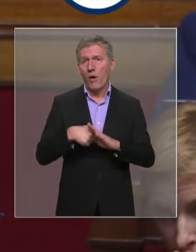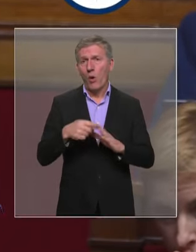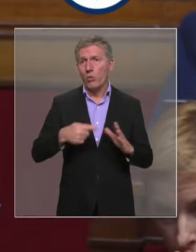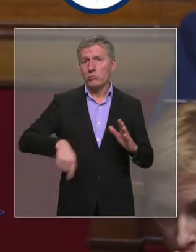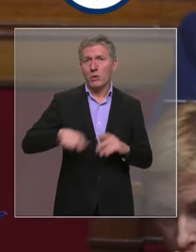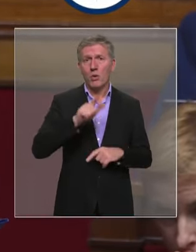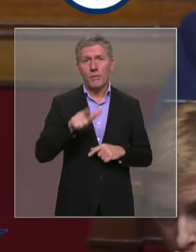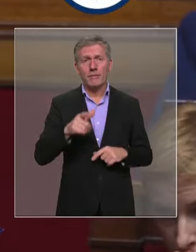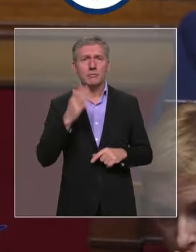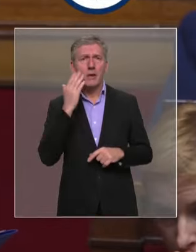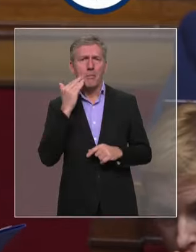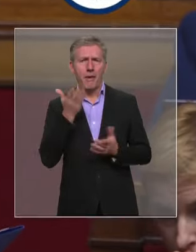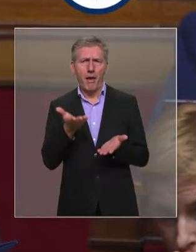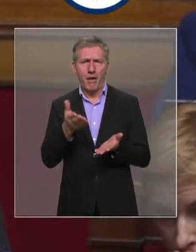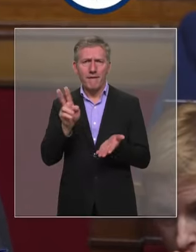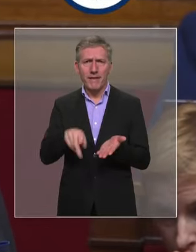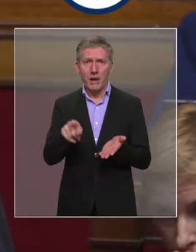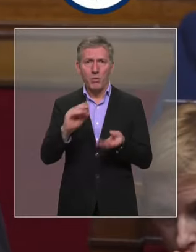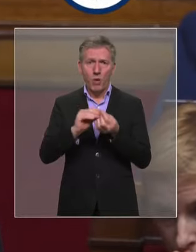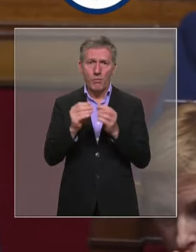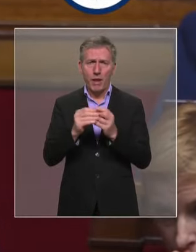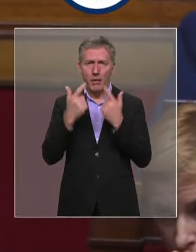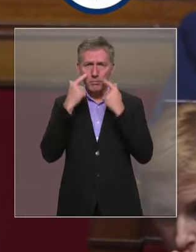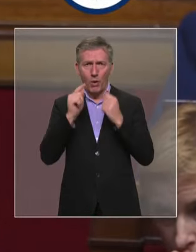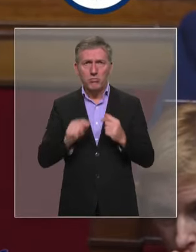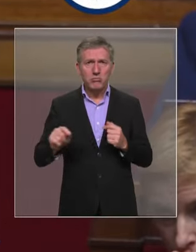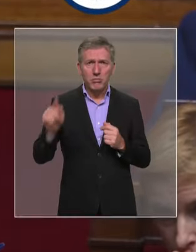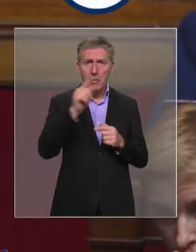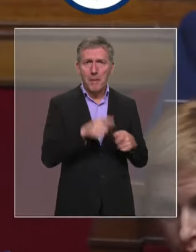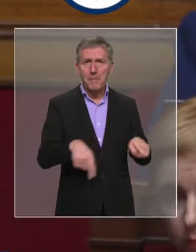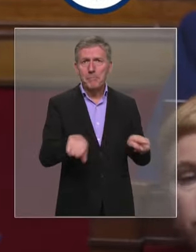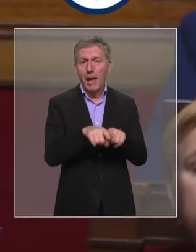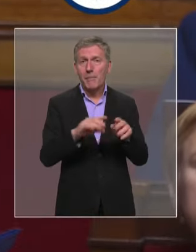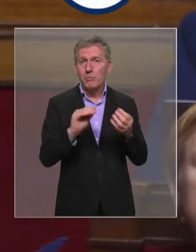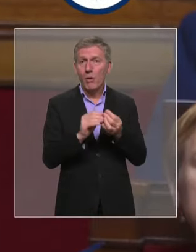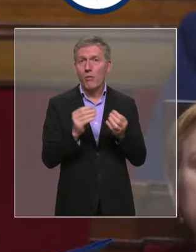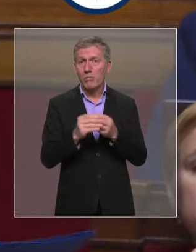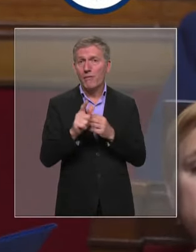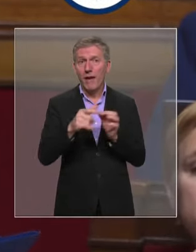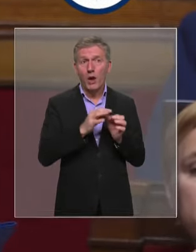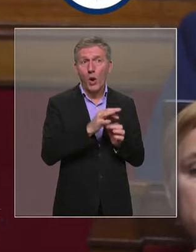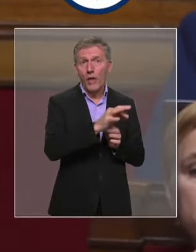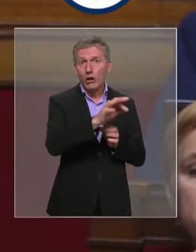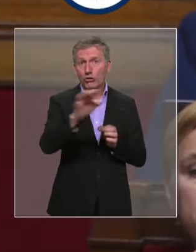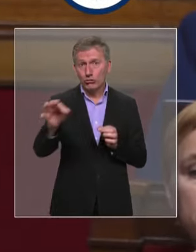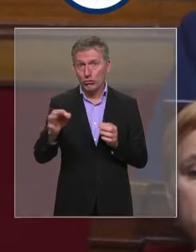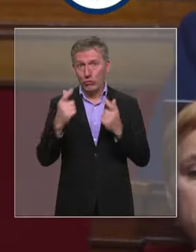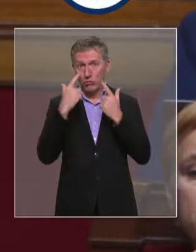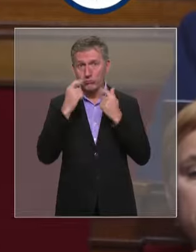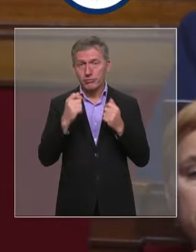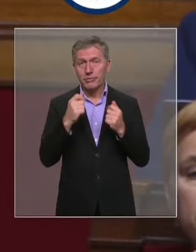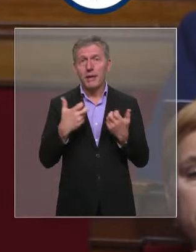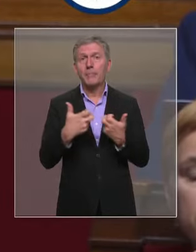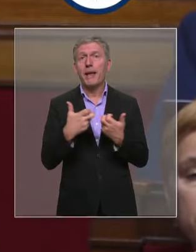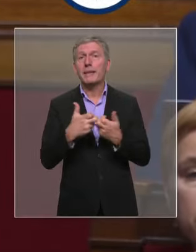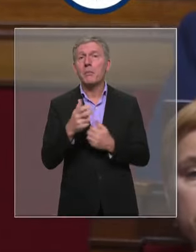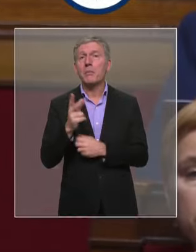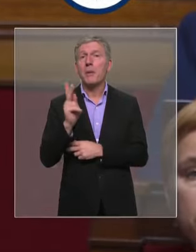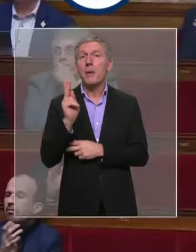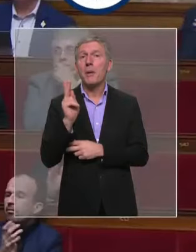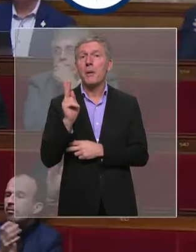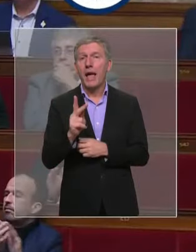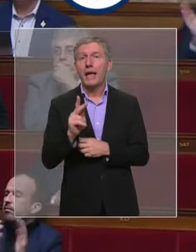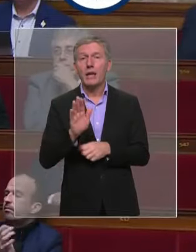les problèmes et les besoins qu'elle pose sont posés partout. Craignez qu'elle ne soit contagieuse. À Paris, par exemple,